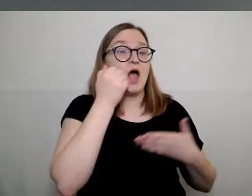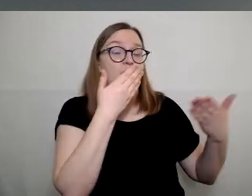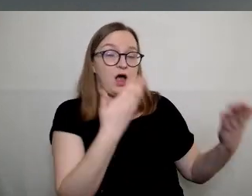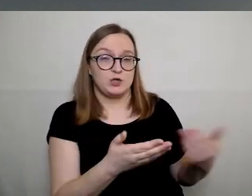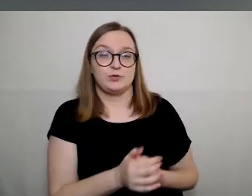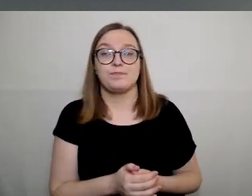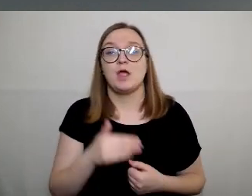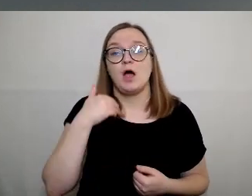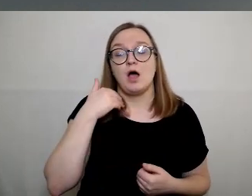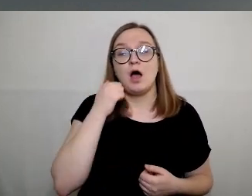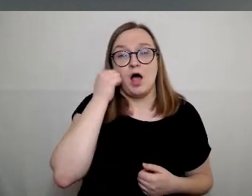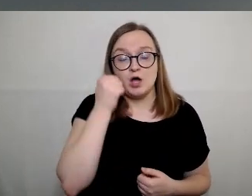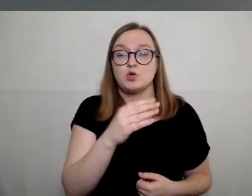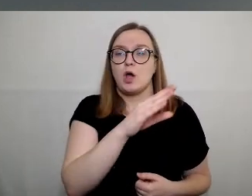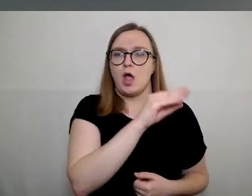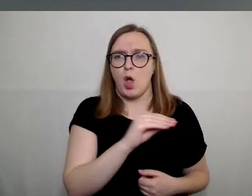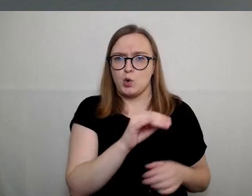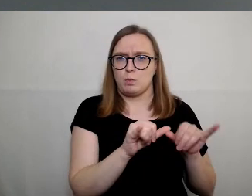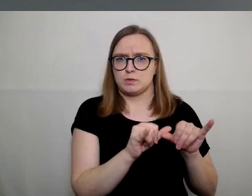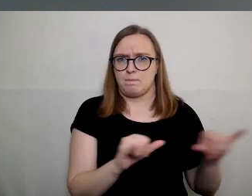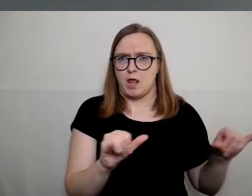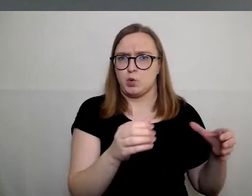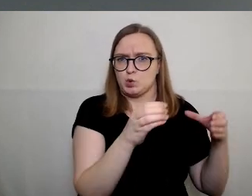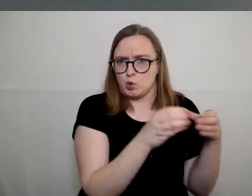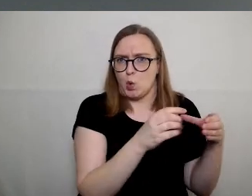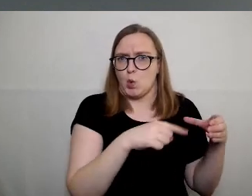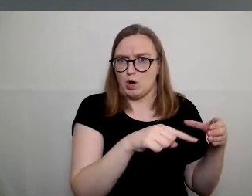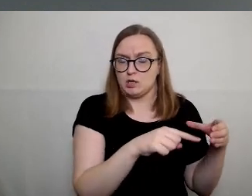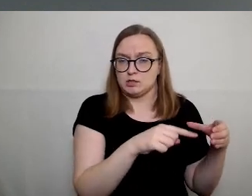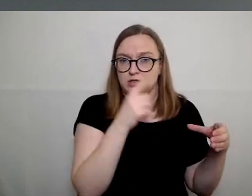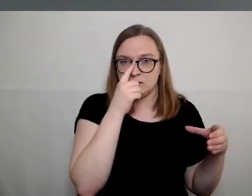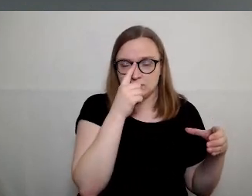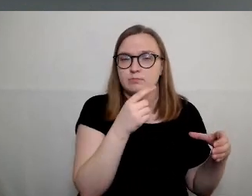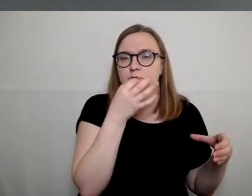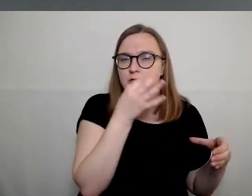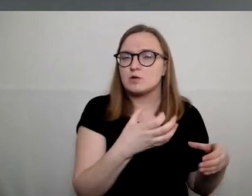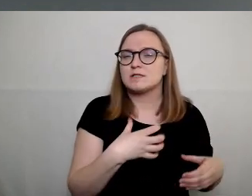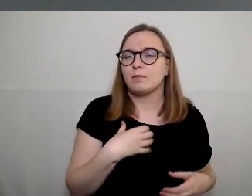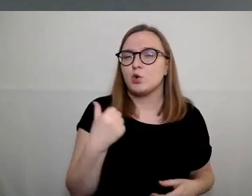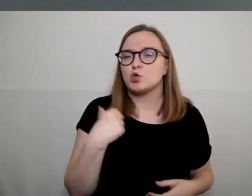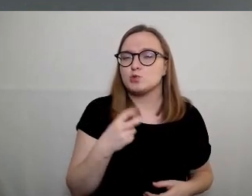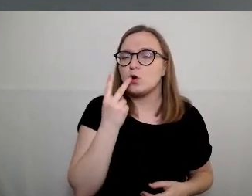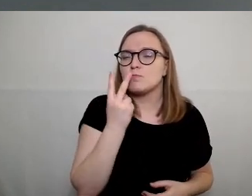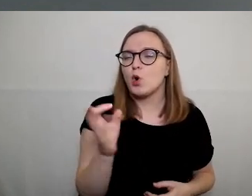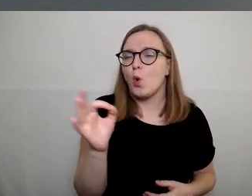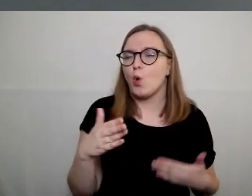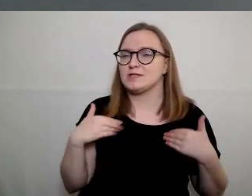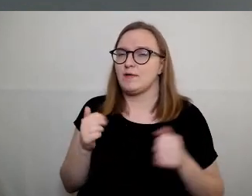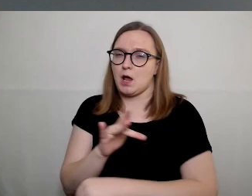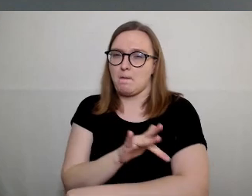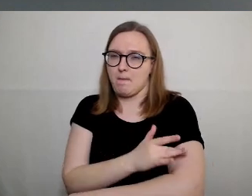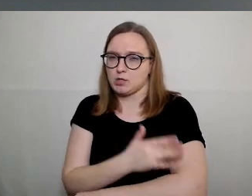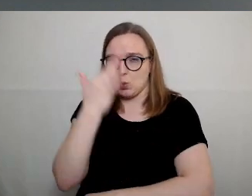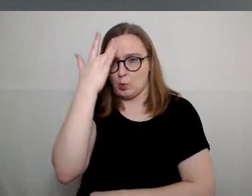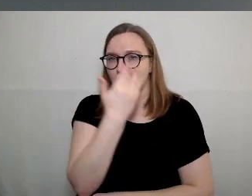organizacija ypač išskiria žmonių požiūrį į sveikatos paslaugas ir su tuo susijusi jų